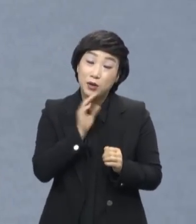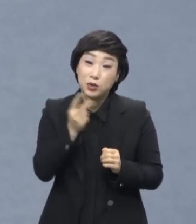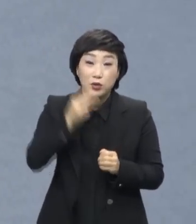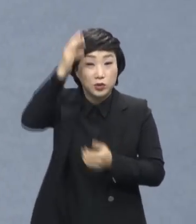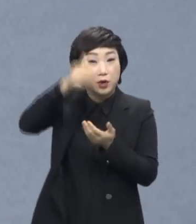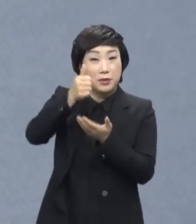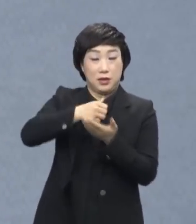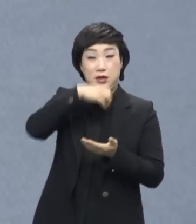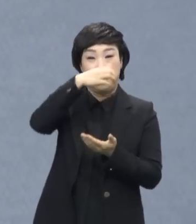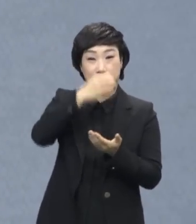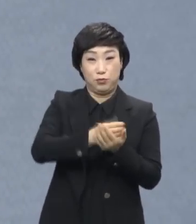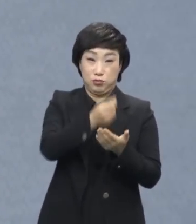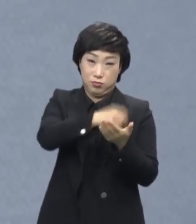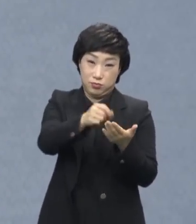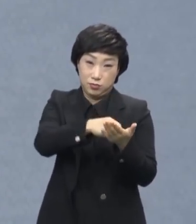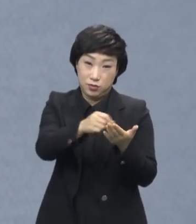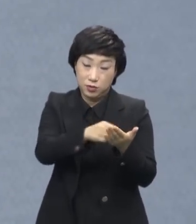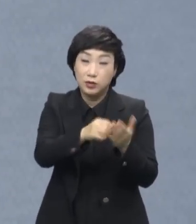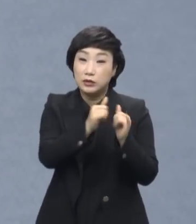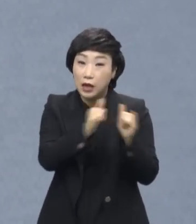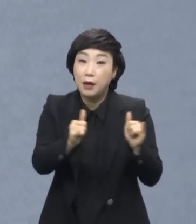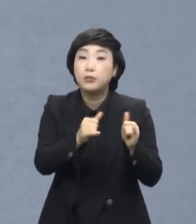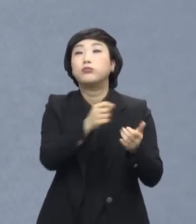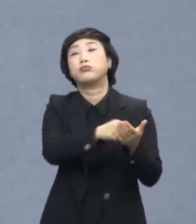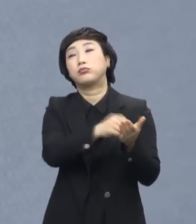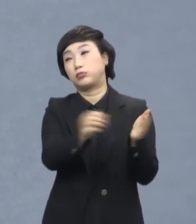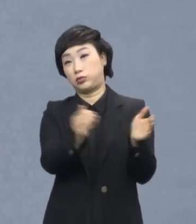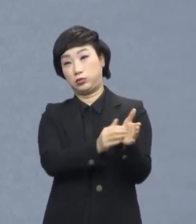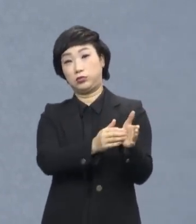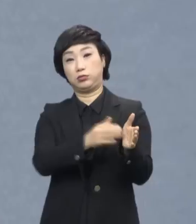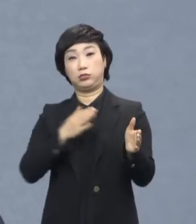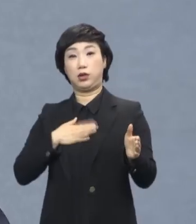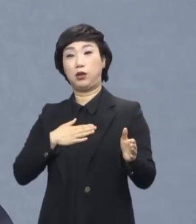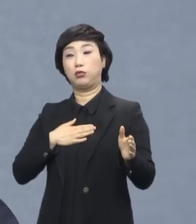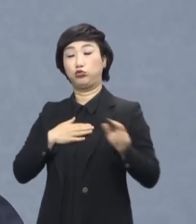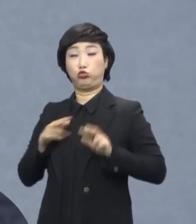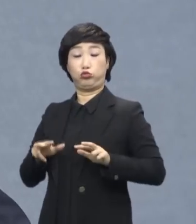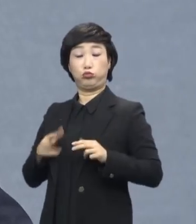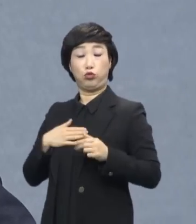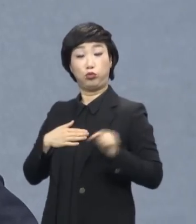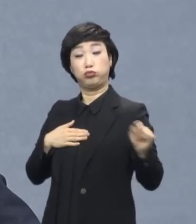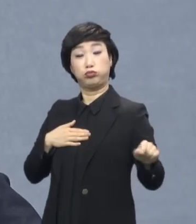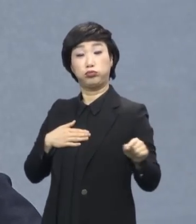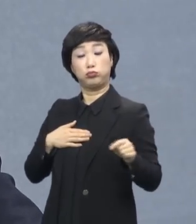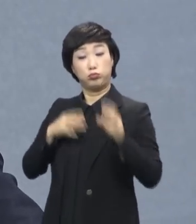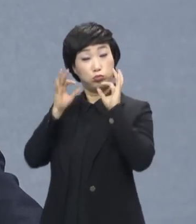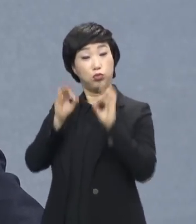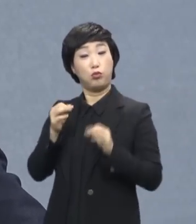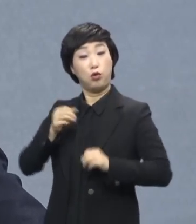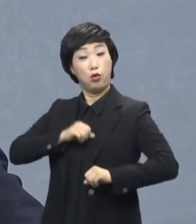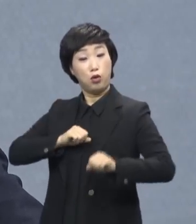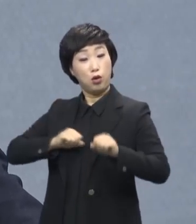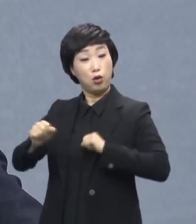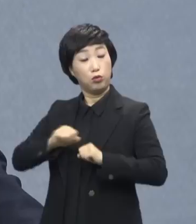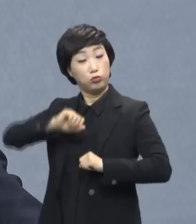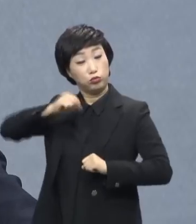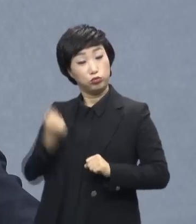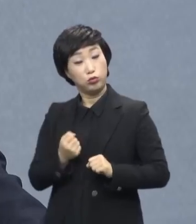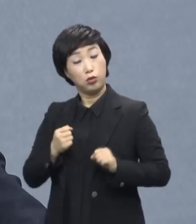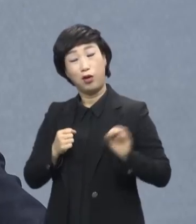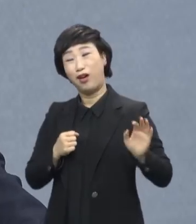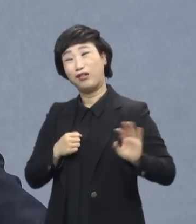성령의 감동으로 쓴 사람들의 기록이지 지금 내가 듣고 움직일